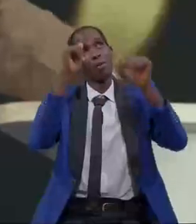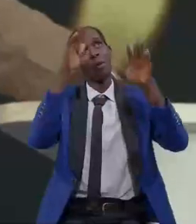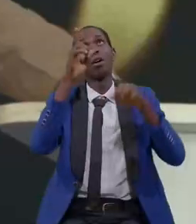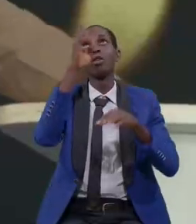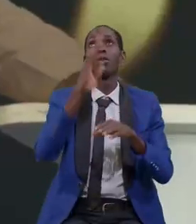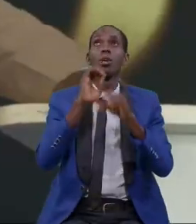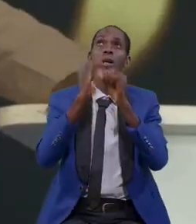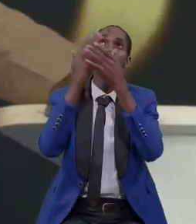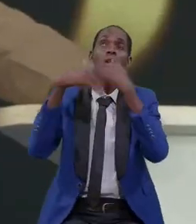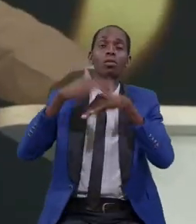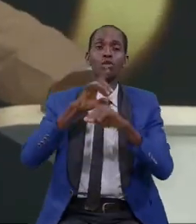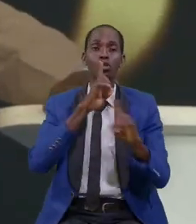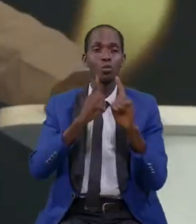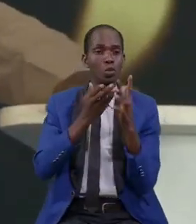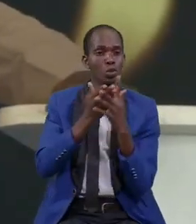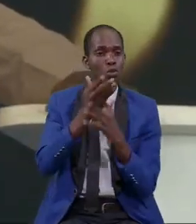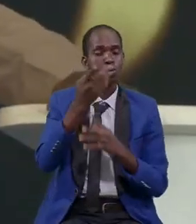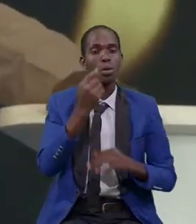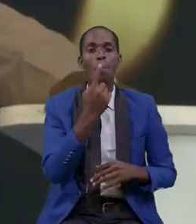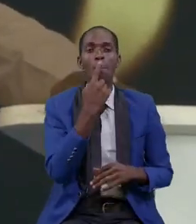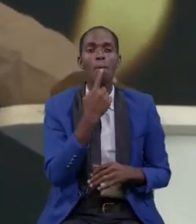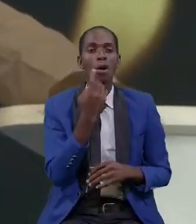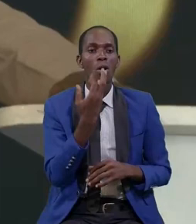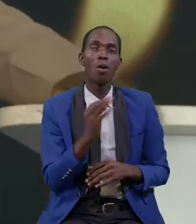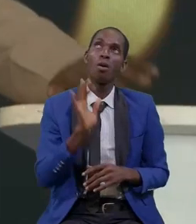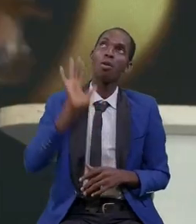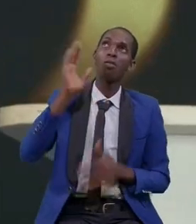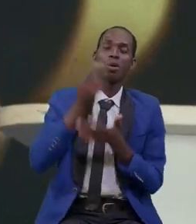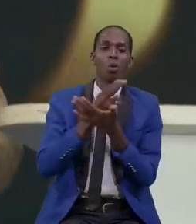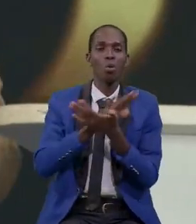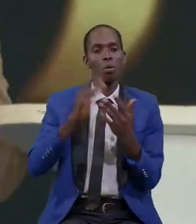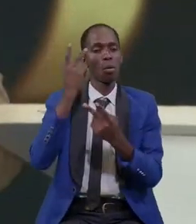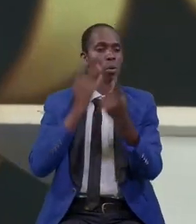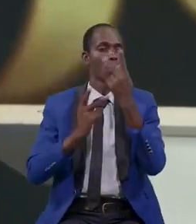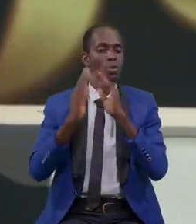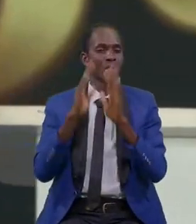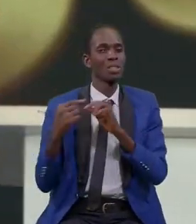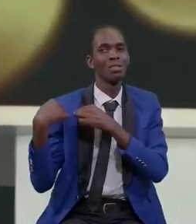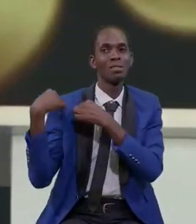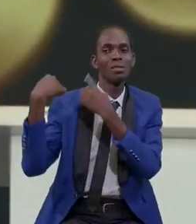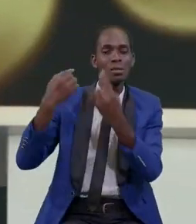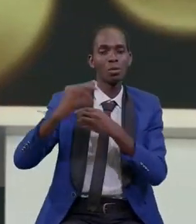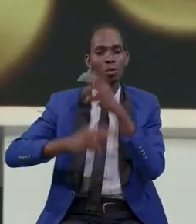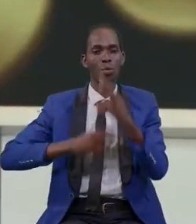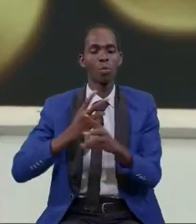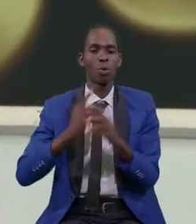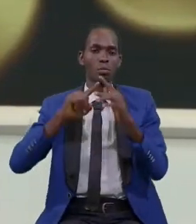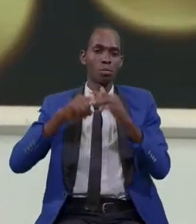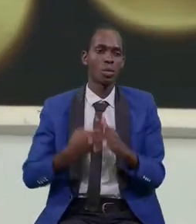ciel a parlé de la bouille de 16 prophètes anciennement depuis que le monde a commencé. Verset